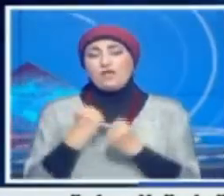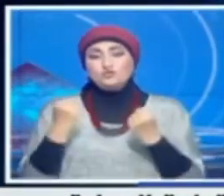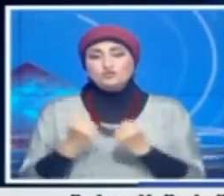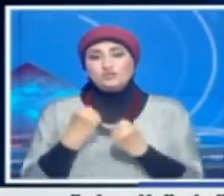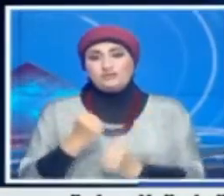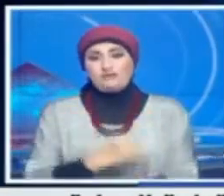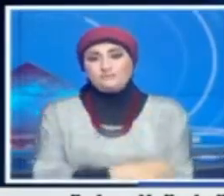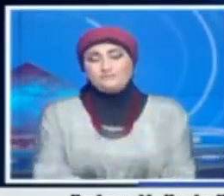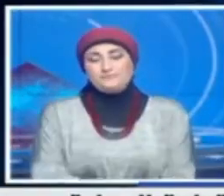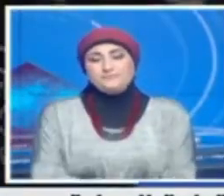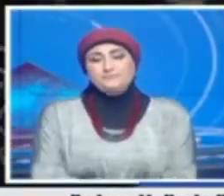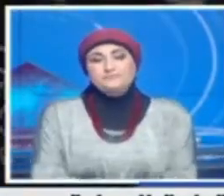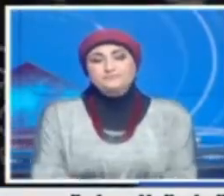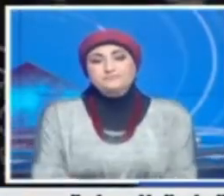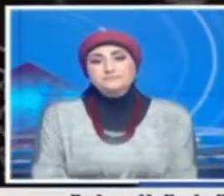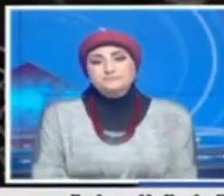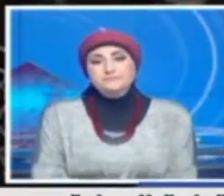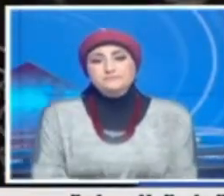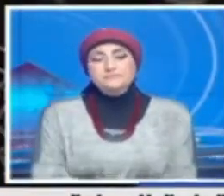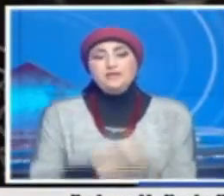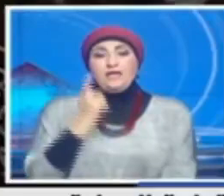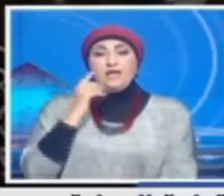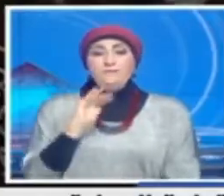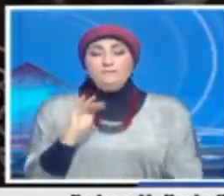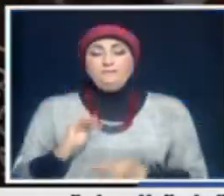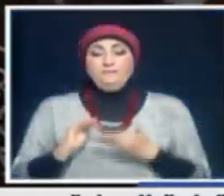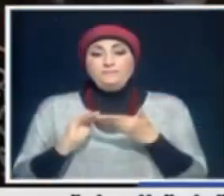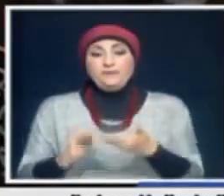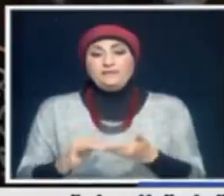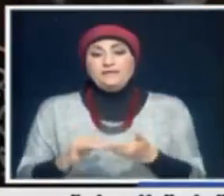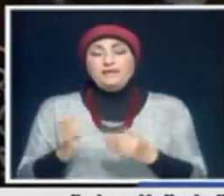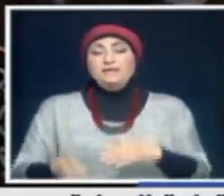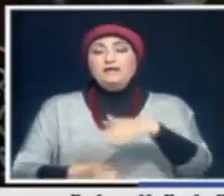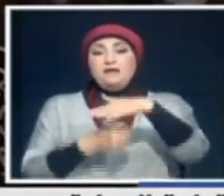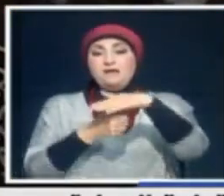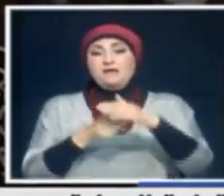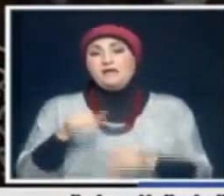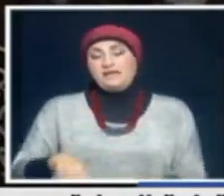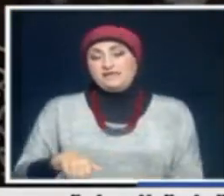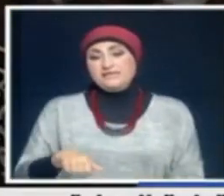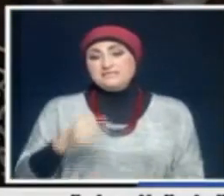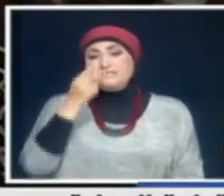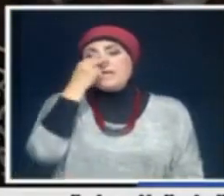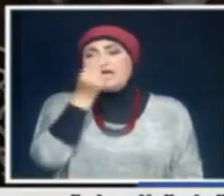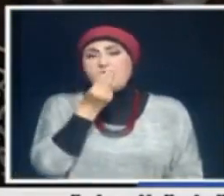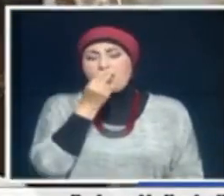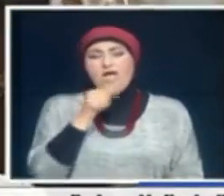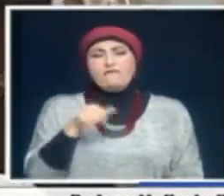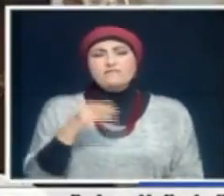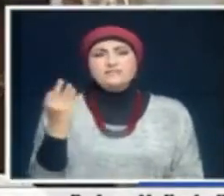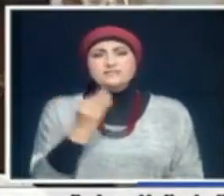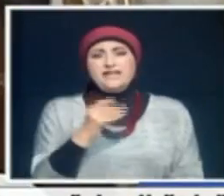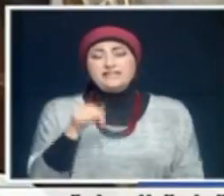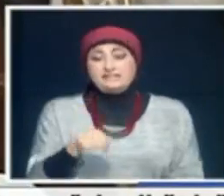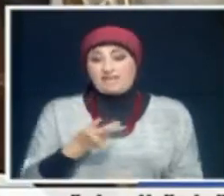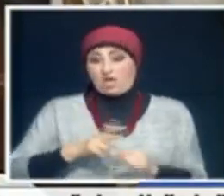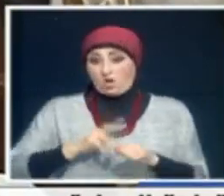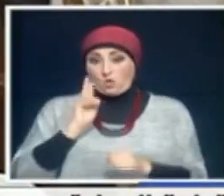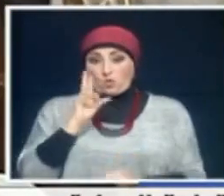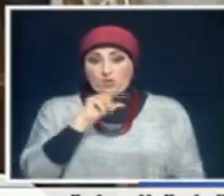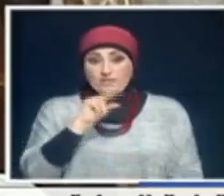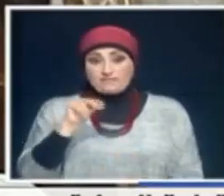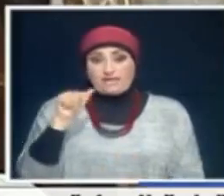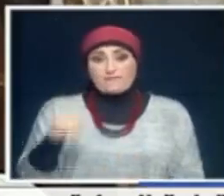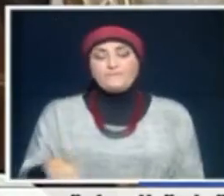والأنشطة. منحة الزعيم الراحل جمال عبد الناصر للقيادة الدولية في نسختها الثالثة تهدف إلى نقل